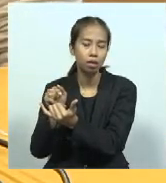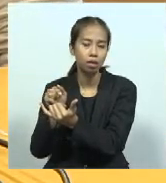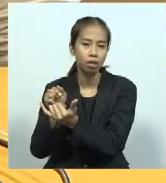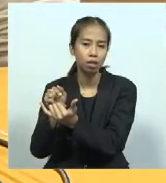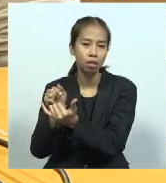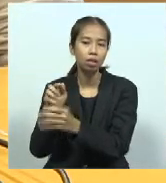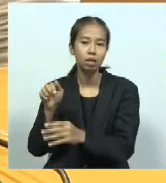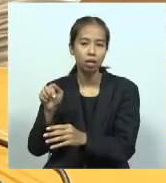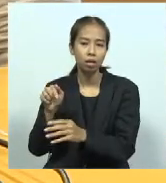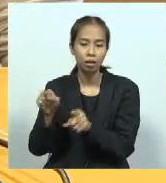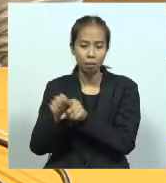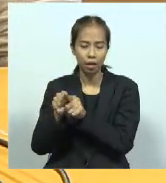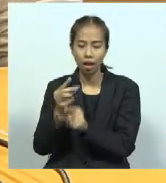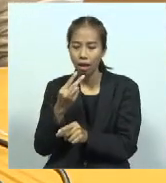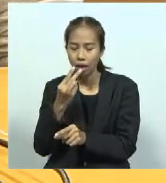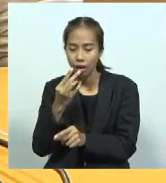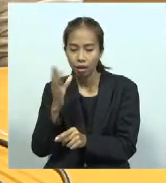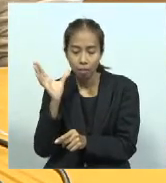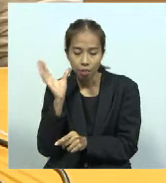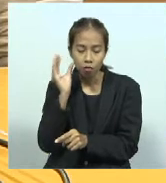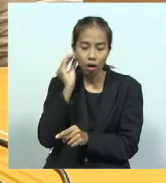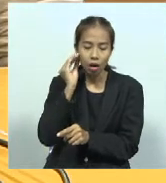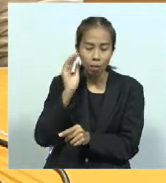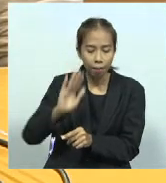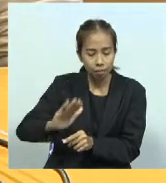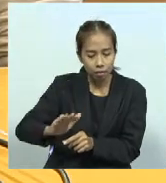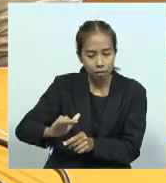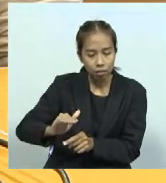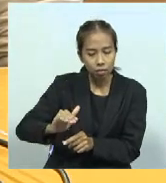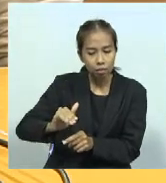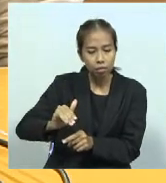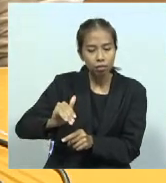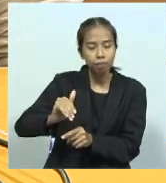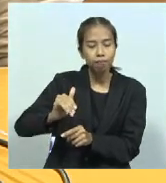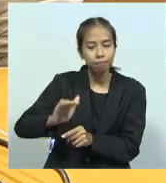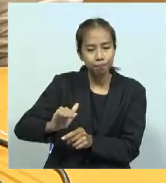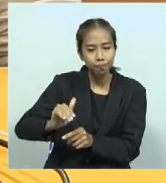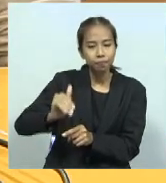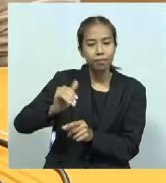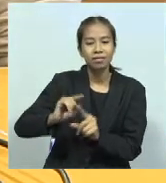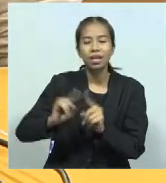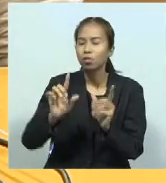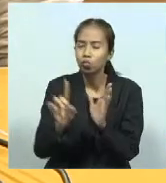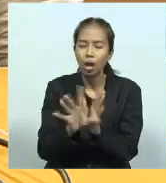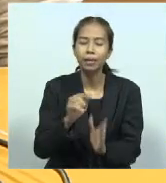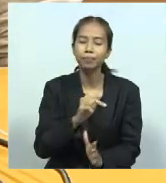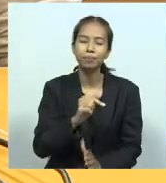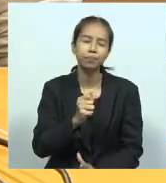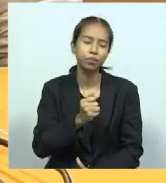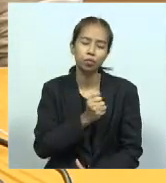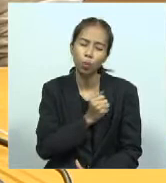เขาเริ่มดีขึ้นนะครับตอนนั้นแต่ว่าสุดท้ายมันไม่ไหวจริงๆแล้วก็เ